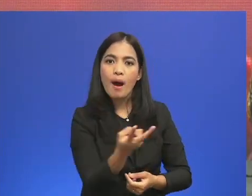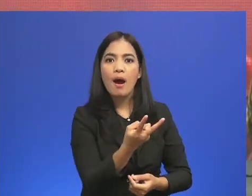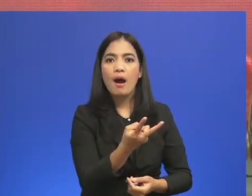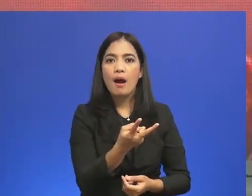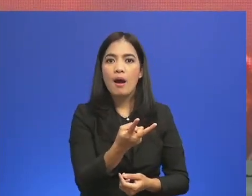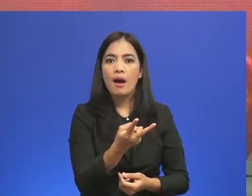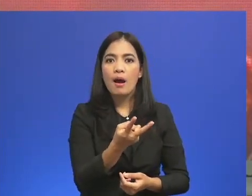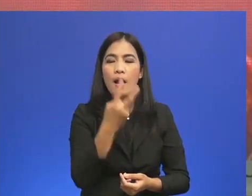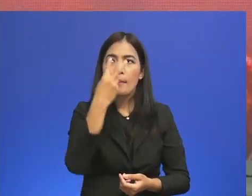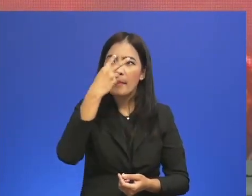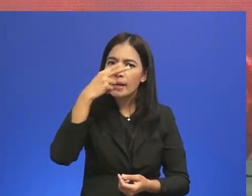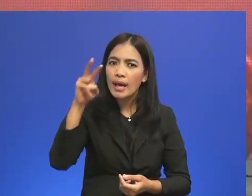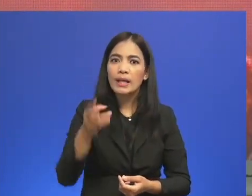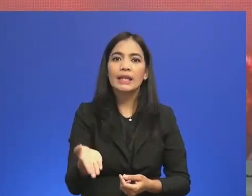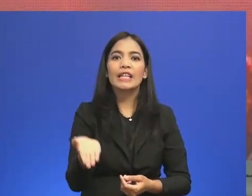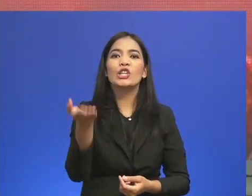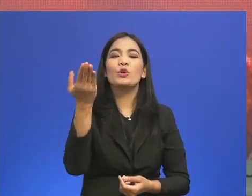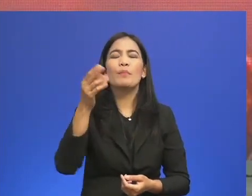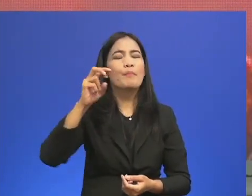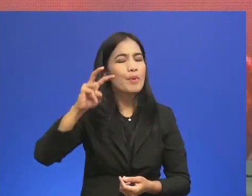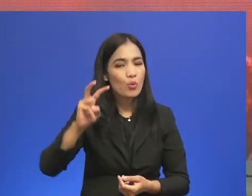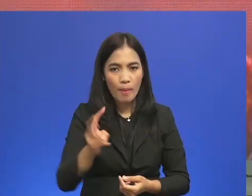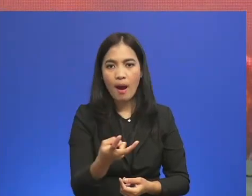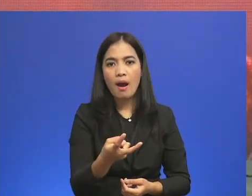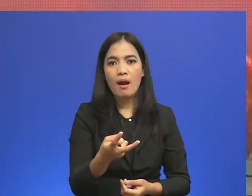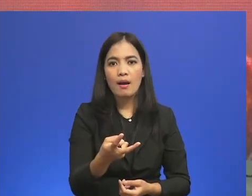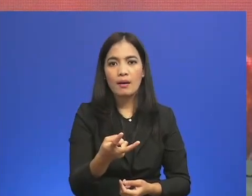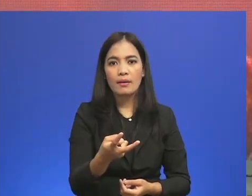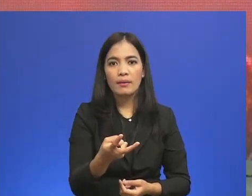kita memandang hidup akan berubah.